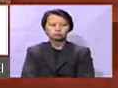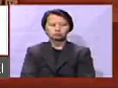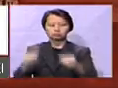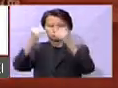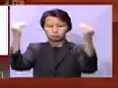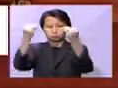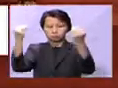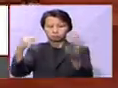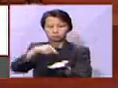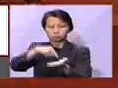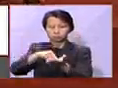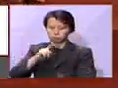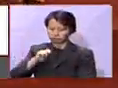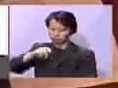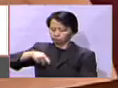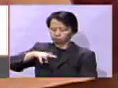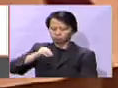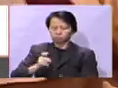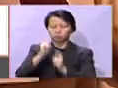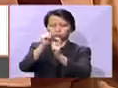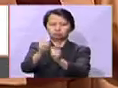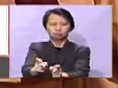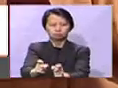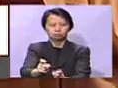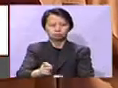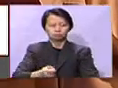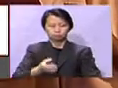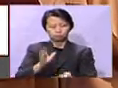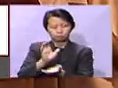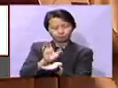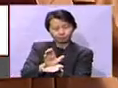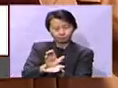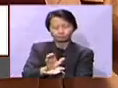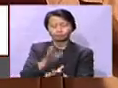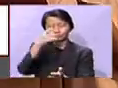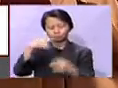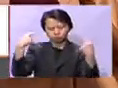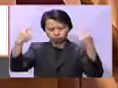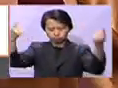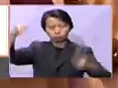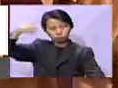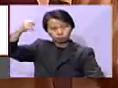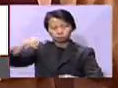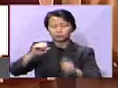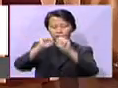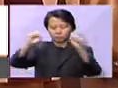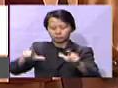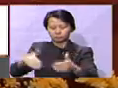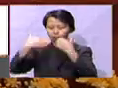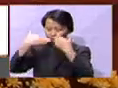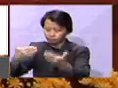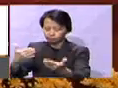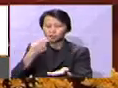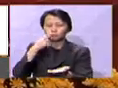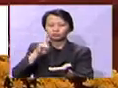Pada majlis ini, Timbalan Perdana Menteri turut menyampaikan anugerah pingat perkhidmatan cemerlang kepada bakal pesara dan sijil penghargaan serta